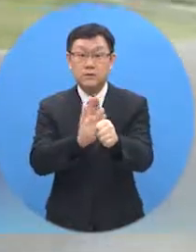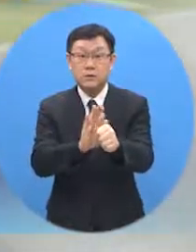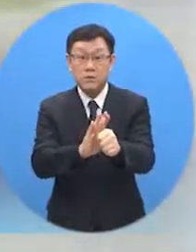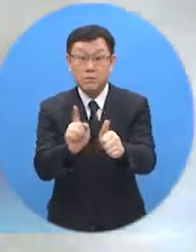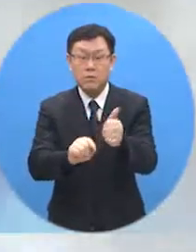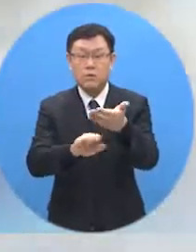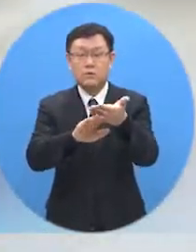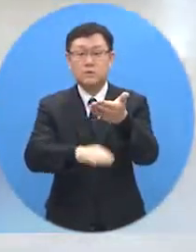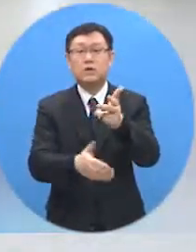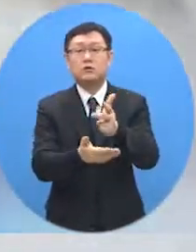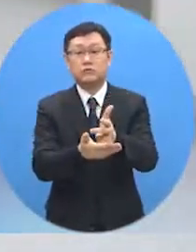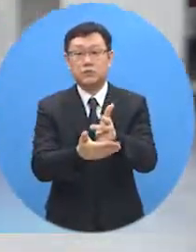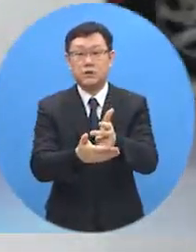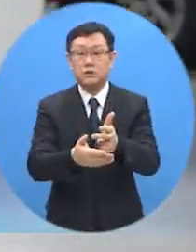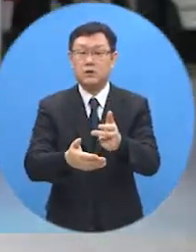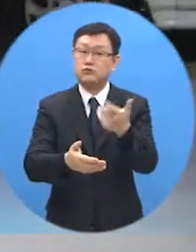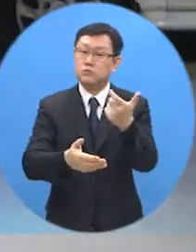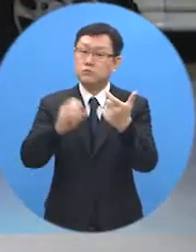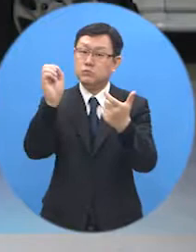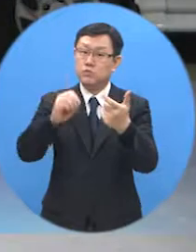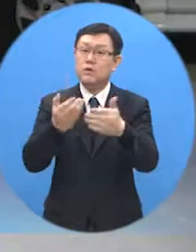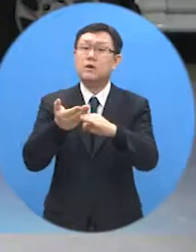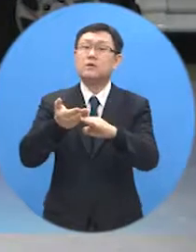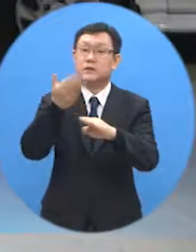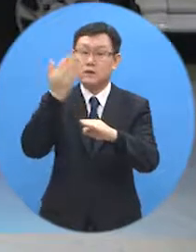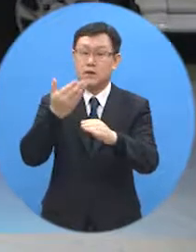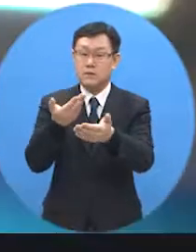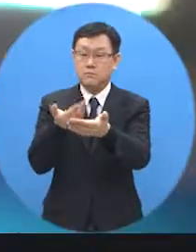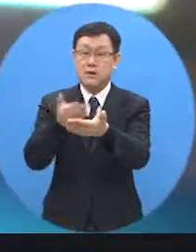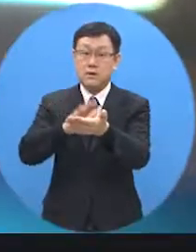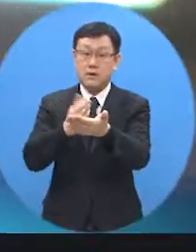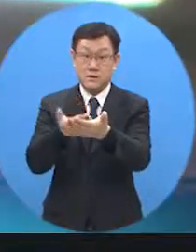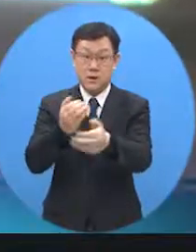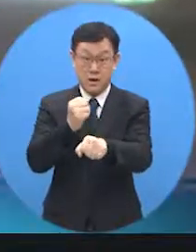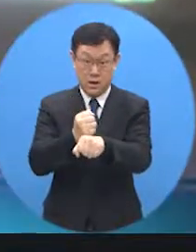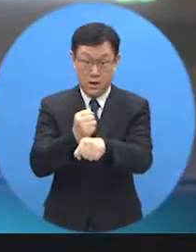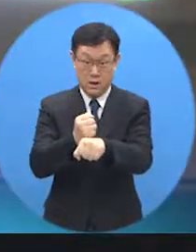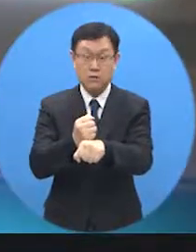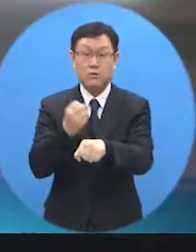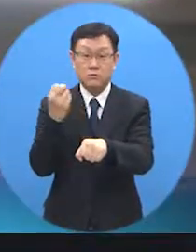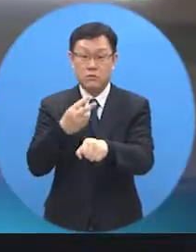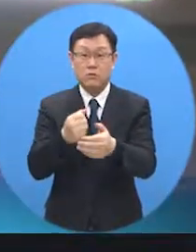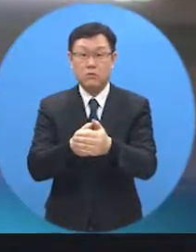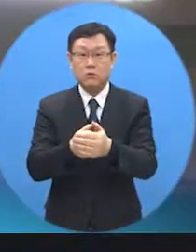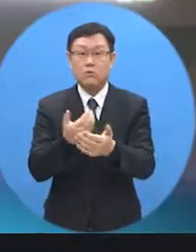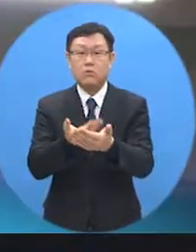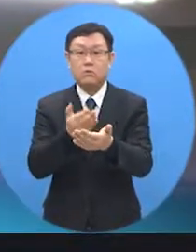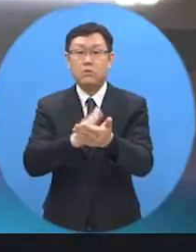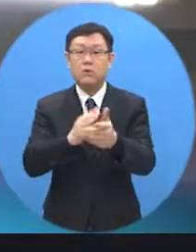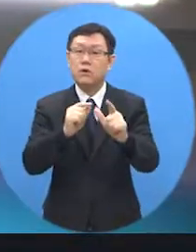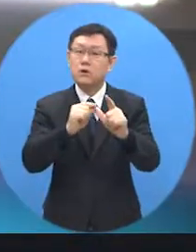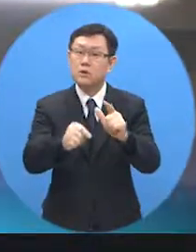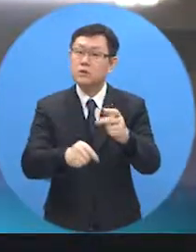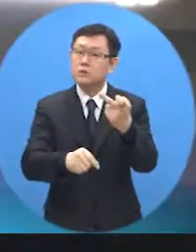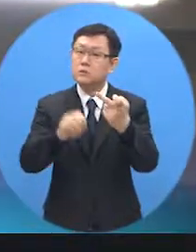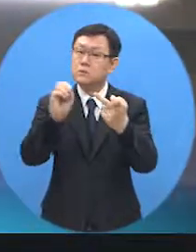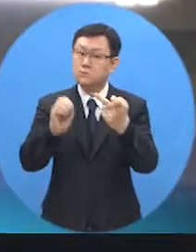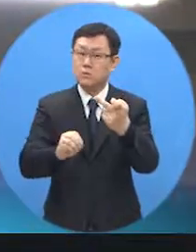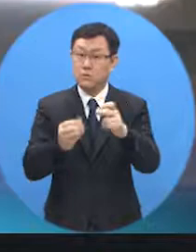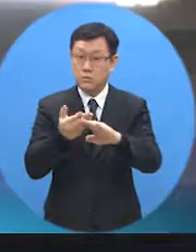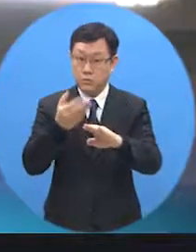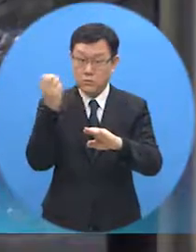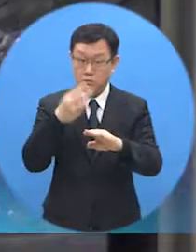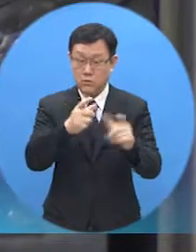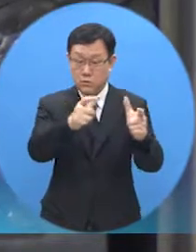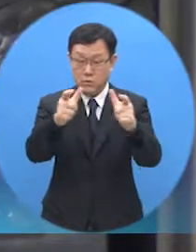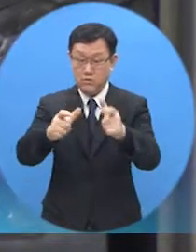지원 대상은 지하주차장 일반 조명의 60% 이상을 LED로 교체하는 공동주택이며 교체 공사비의